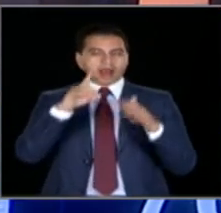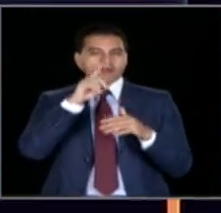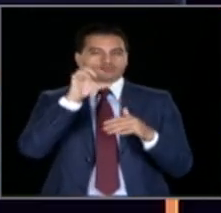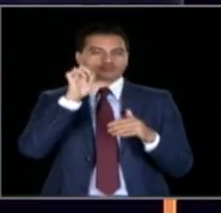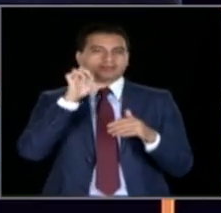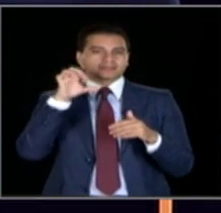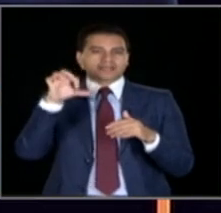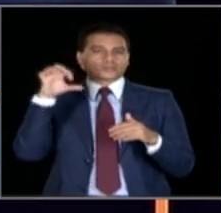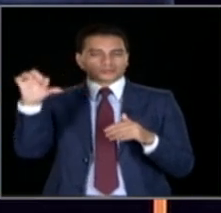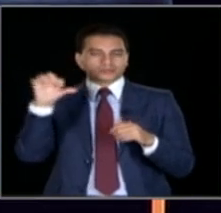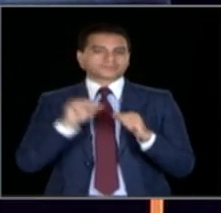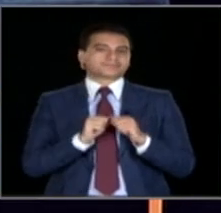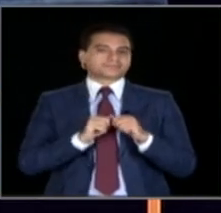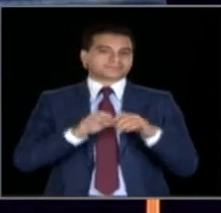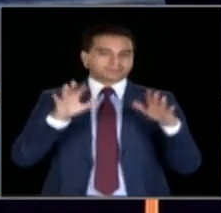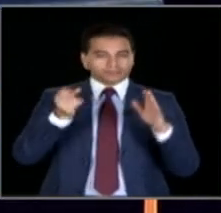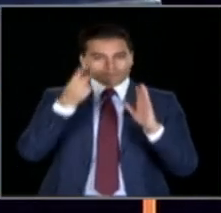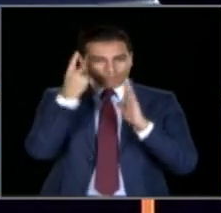12/1999